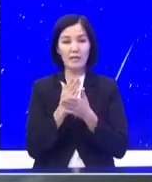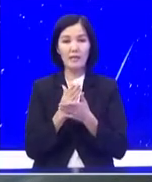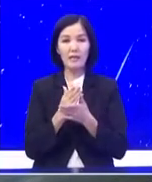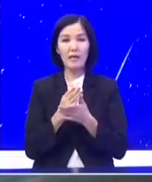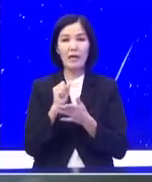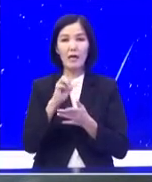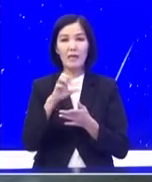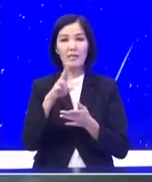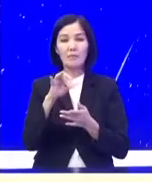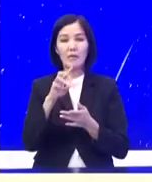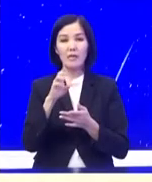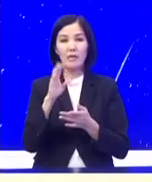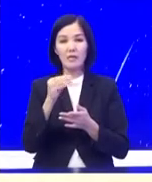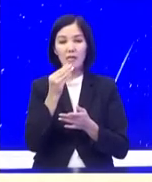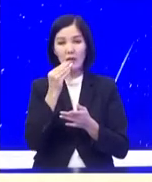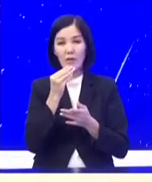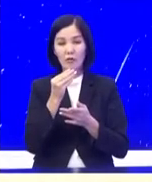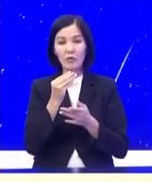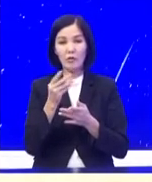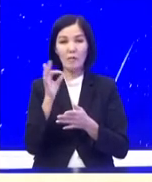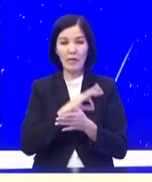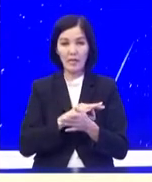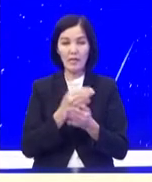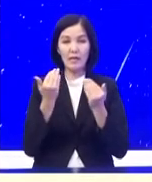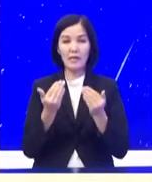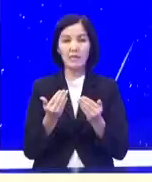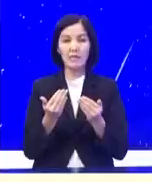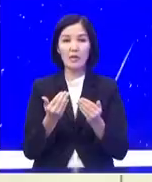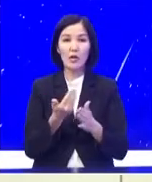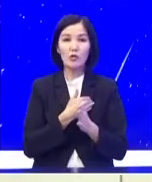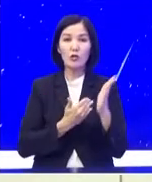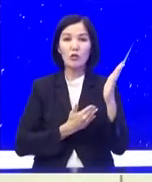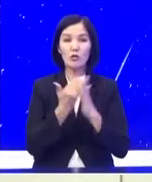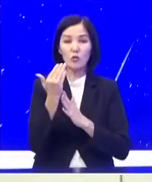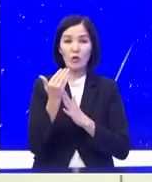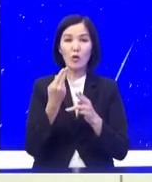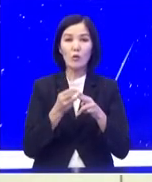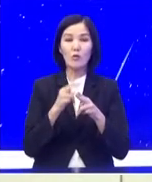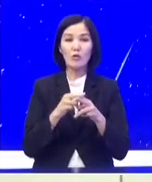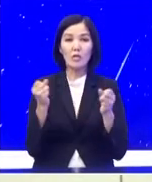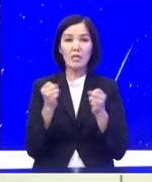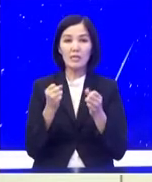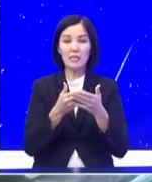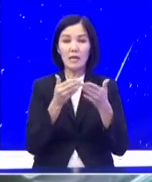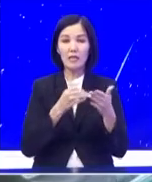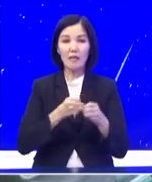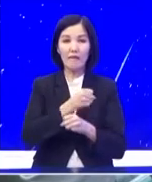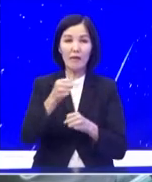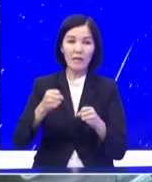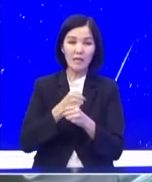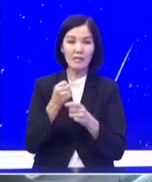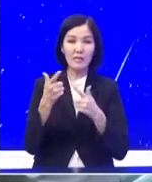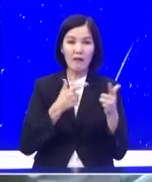халық ауруға ғана емес, ас үйде де пайдаланады. Қазір бұл препаратқа сұраныс артып тұр. Себебі қыстың қамын жазда ойлаған тұрғындар